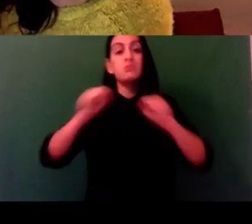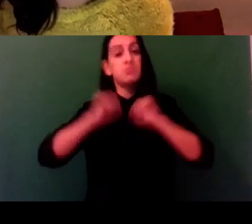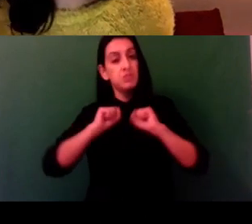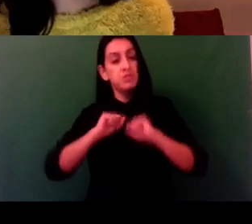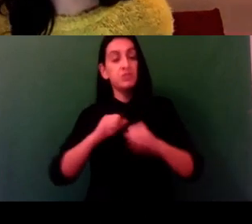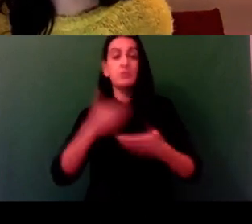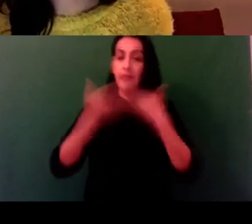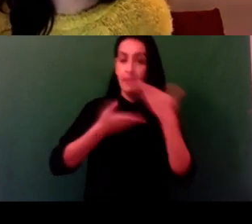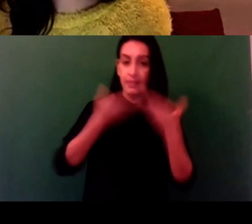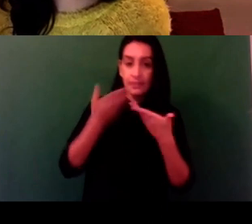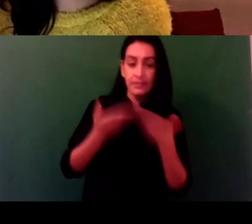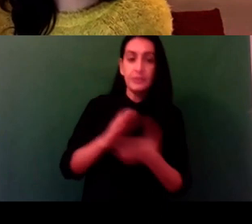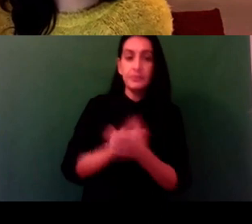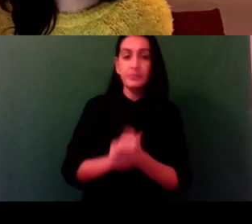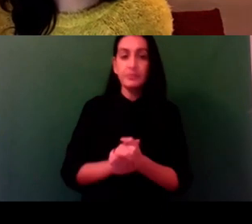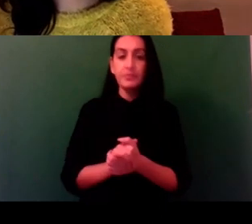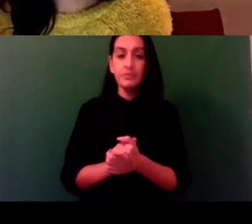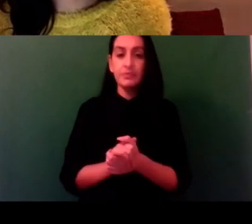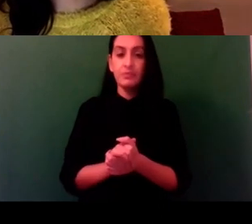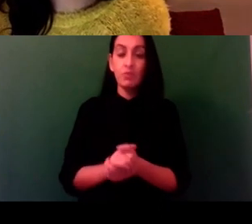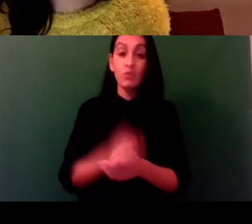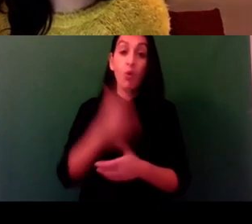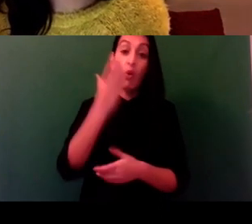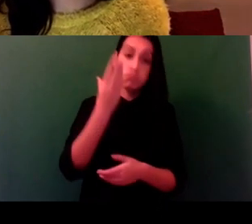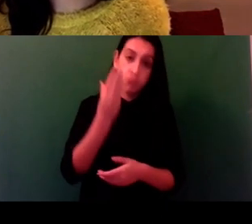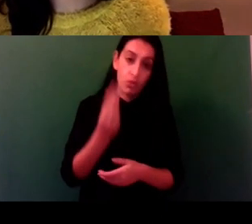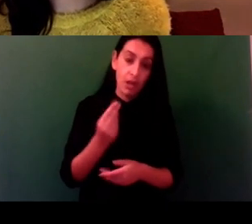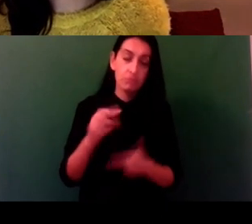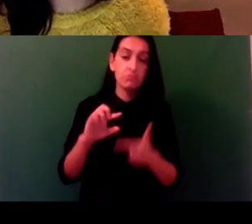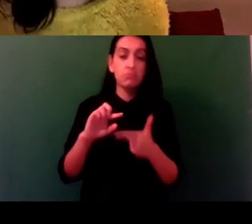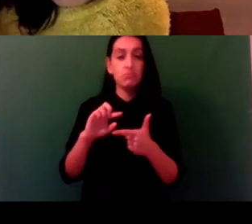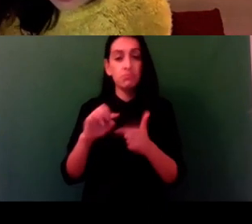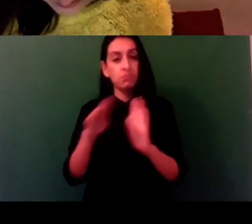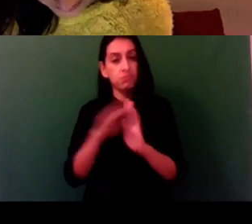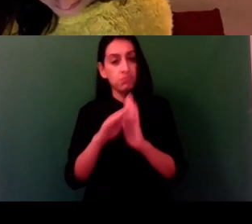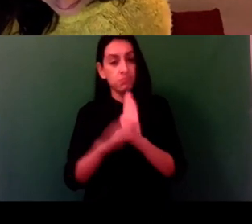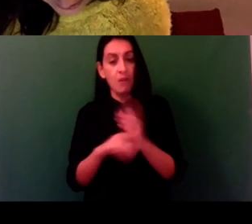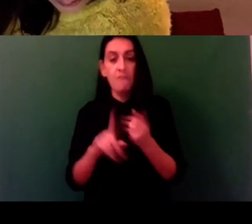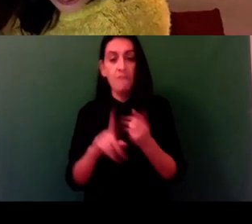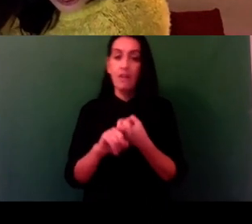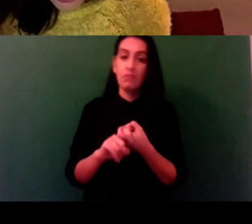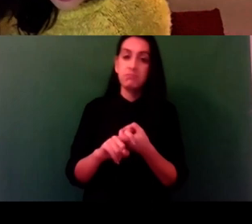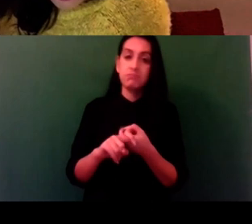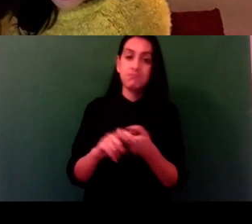anlattı. Olabilenler, olamayanlar, şu anda içinde bulundukları sıkıntılar,